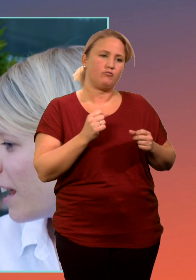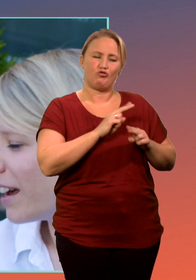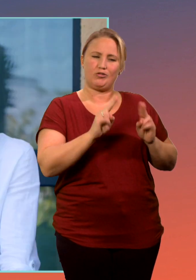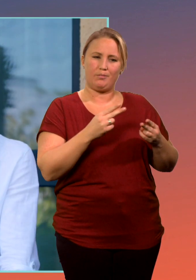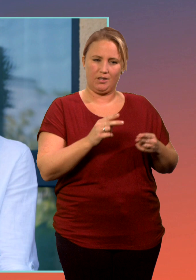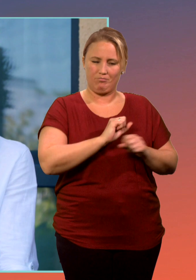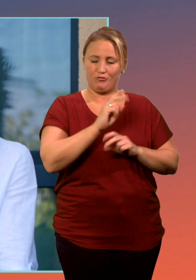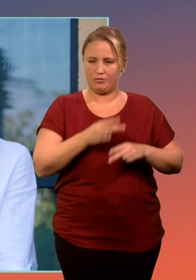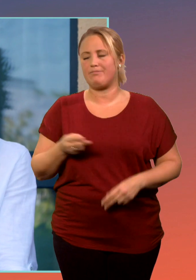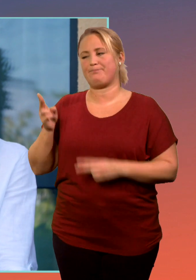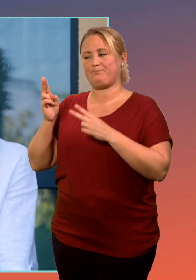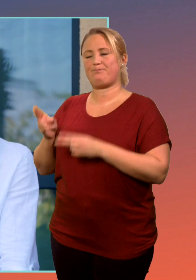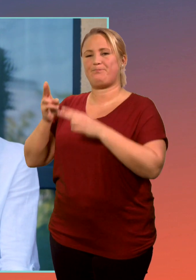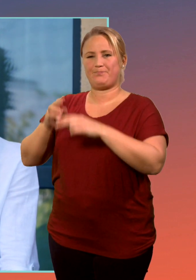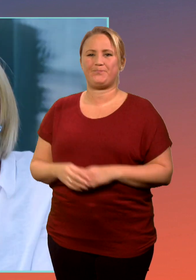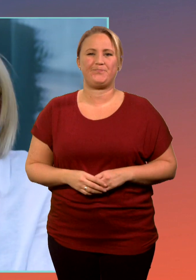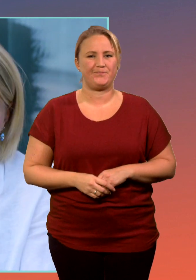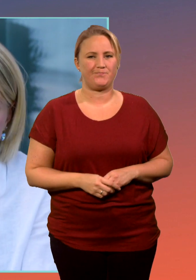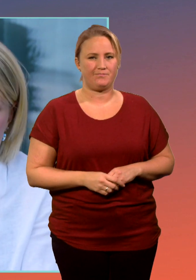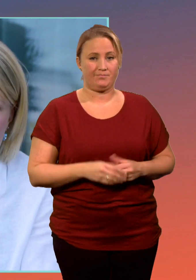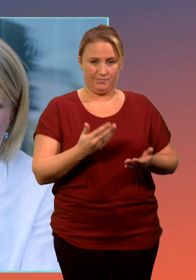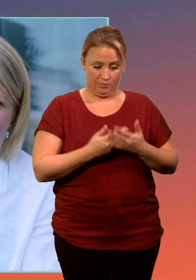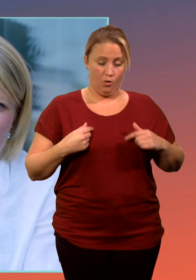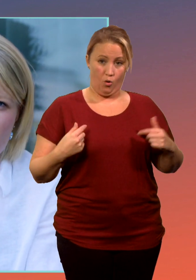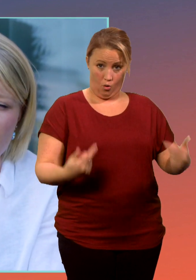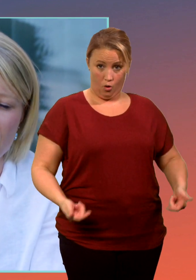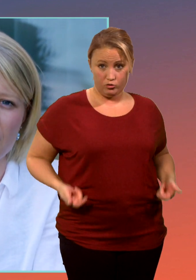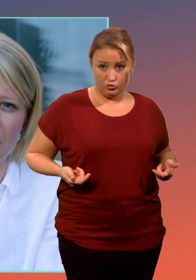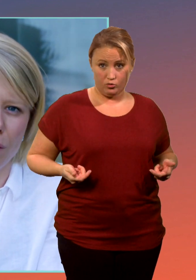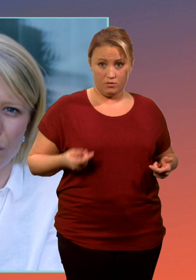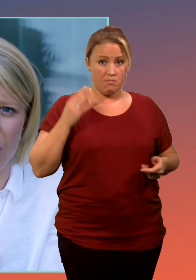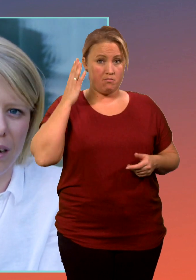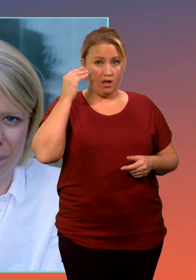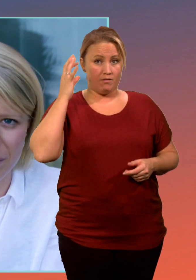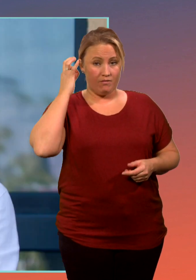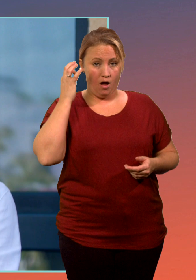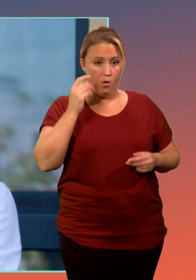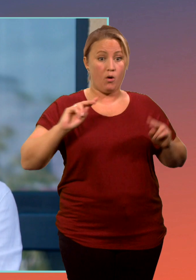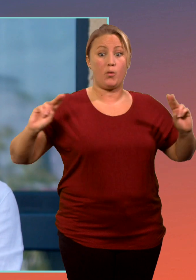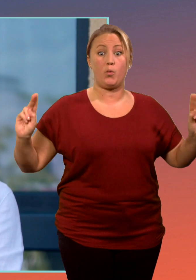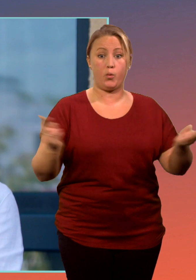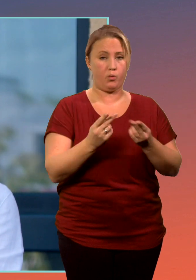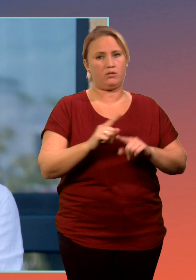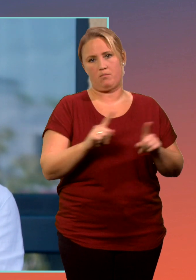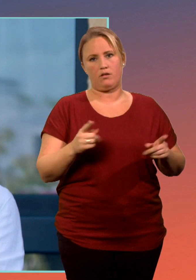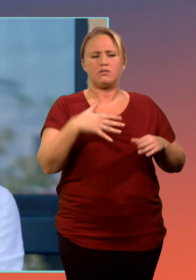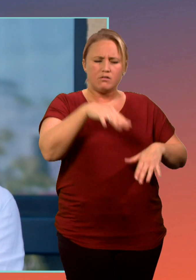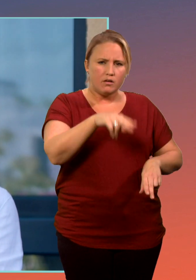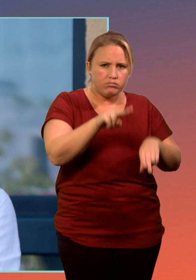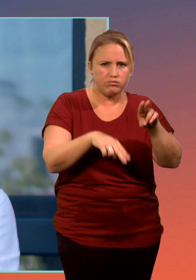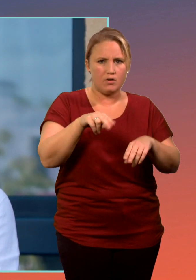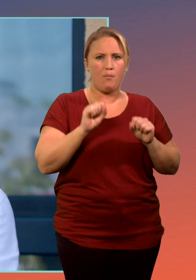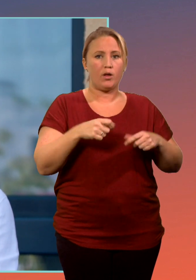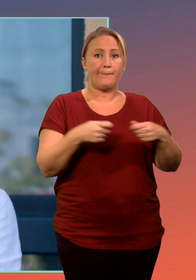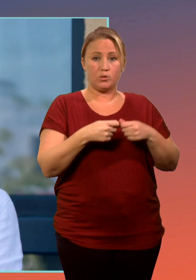Richtig. Also erstens ist es ja so, Rollstuhlfahrer oder Rollstuhlfahrerin ist nicht gleich Rollstuhlfahrerin. Es gibt ja ganz viele unterschiedliche Sachen. Man kann ja